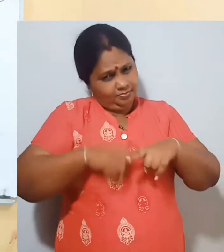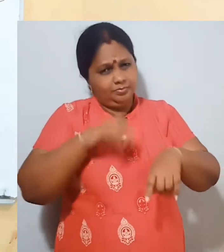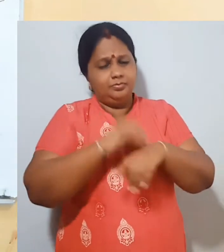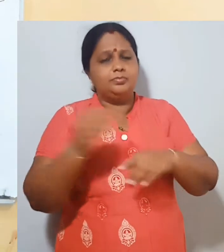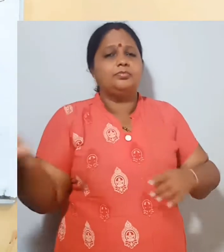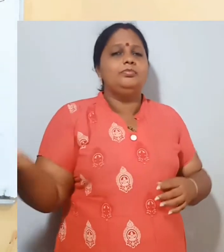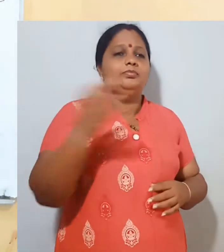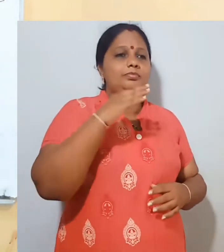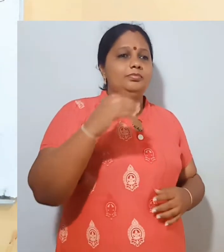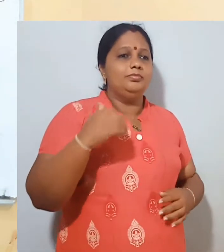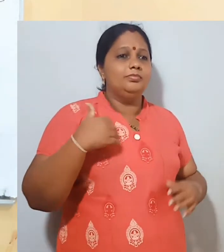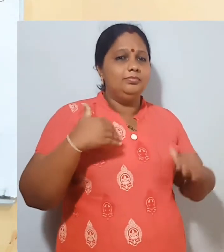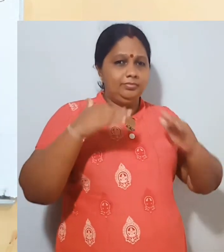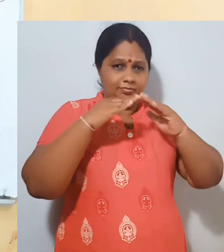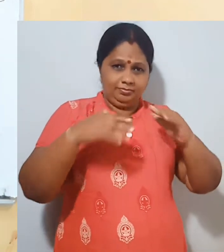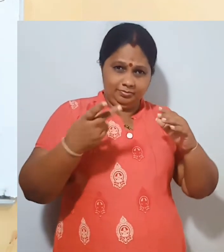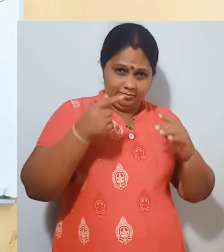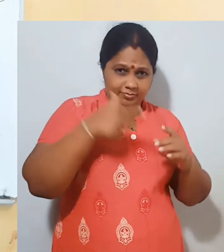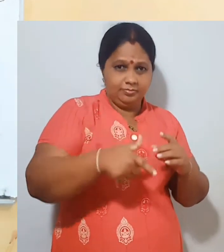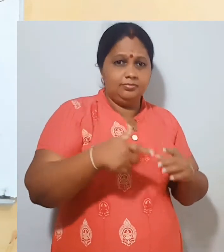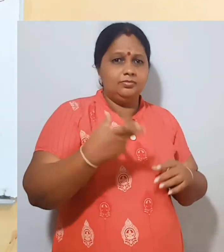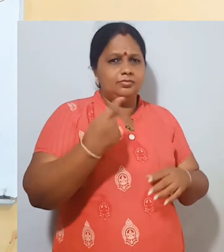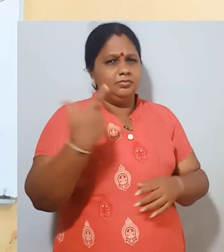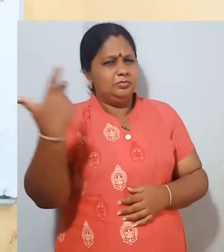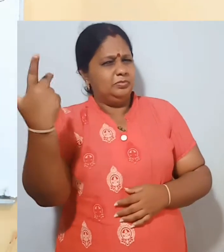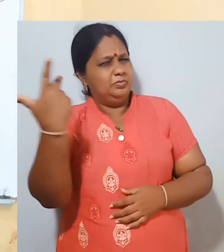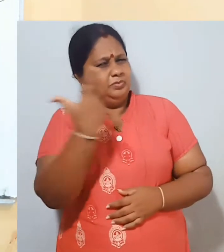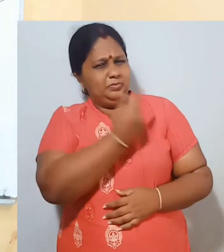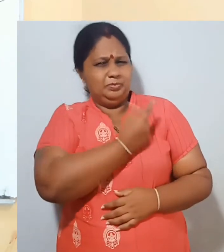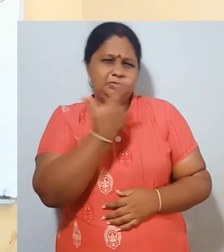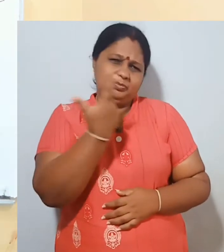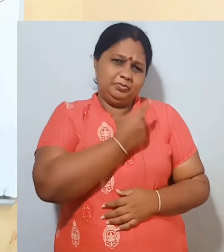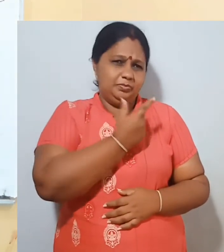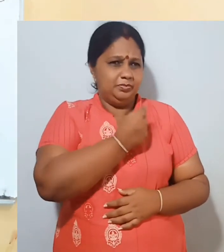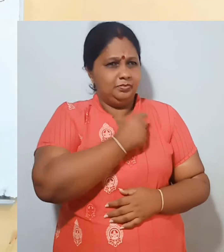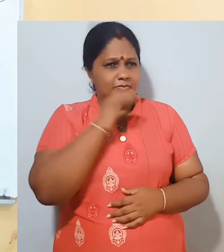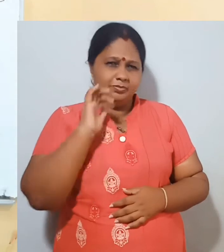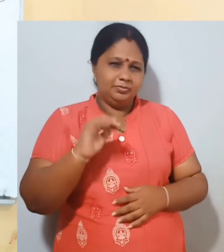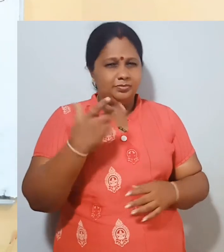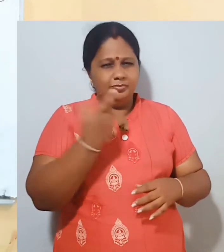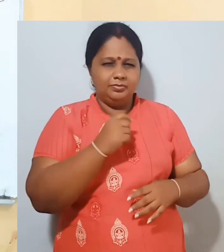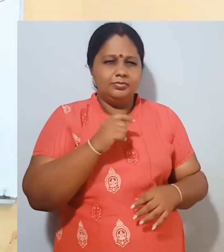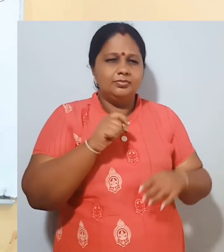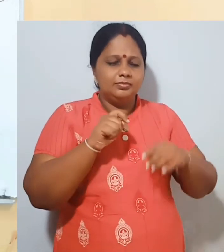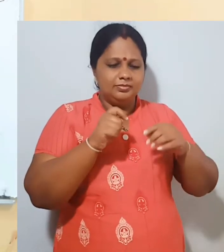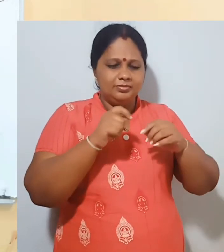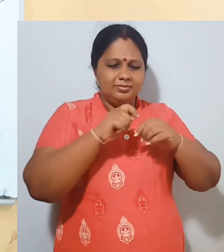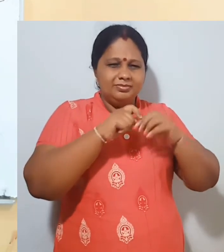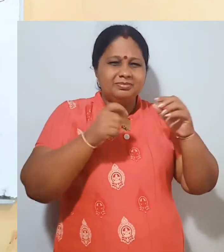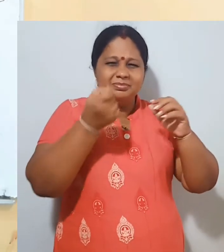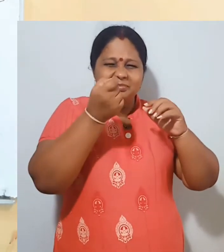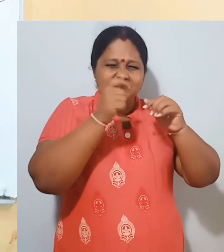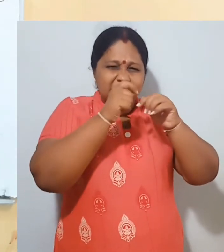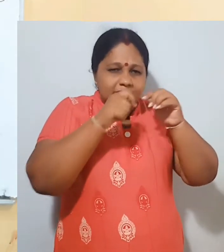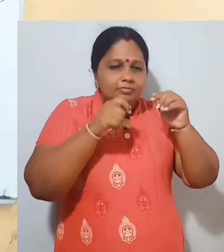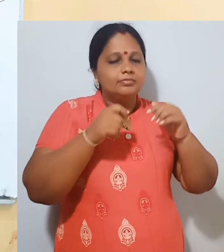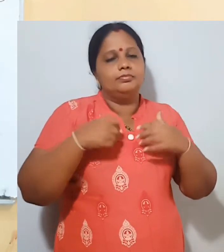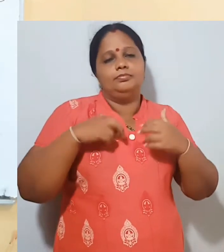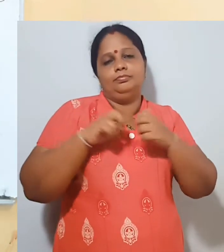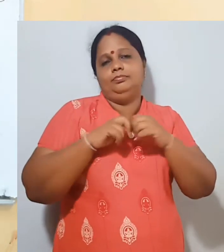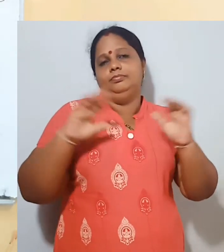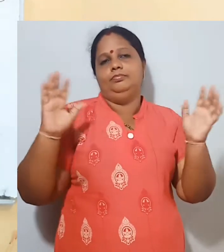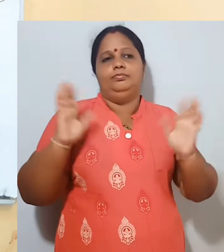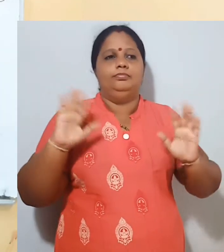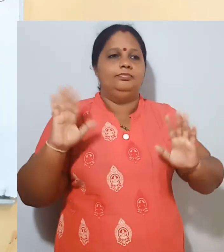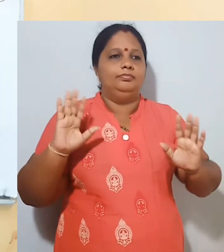வீட்டு நாய்க்கு ஒழுங்கா இன்ஜெக்ஷன் போட்டிருக்கிறோம், ஒரு சின்ன ஒரு கீறு தான் உடம்புலன்னு சொல்லிட்டுனா ஓகே, பிரச்சனை இல்லை. ரைட்? அப்ப சில சந்தர்ப்பங்கள்ல